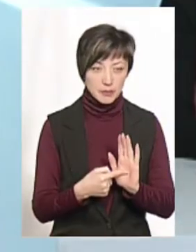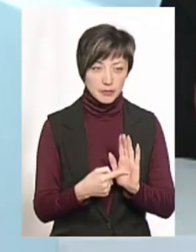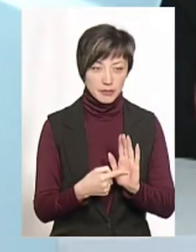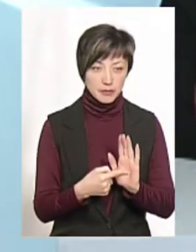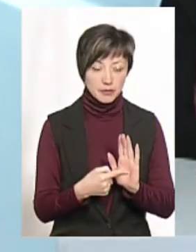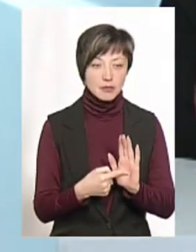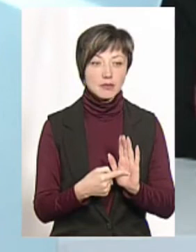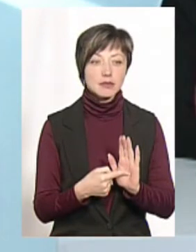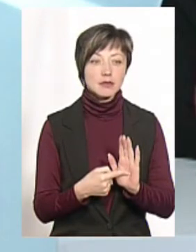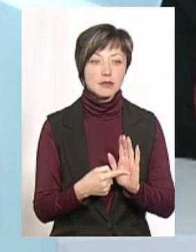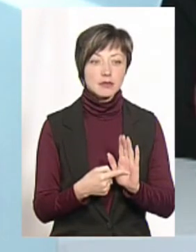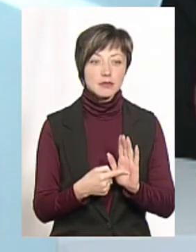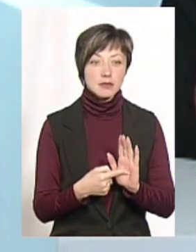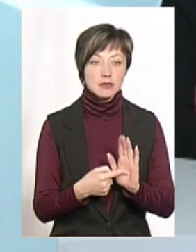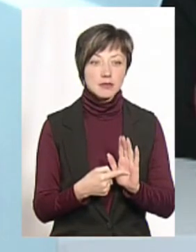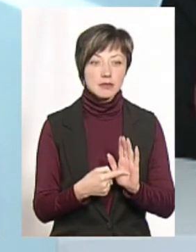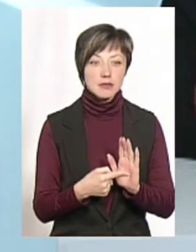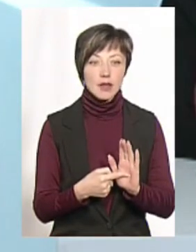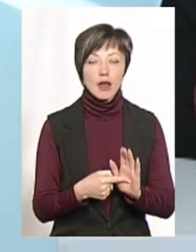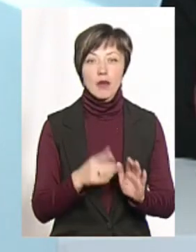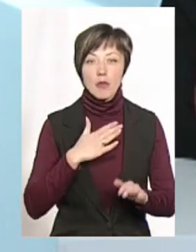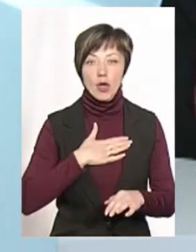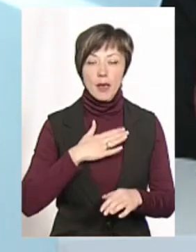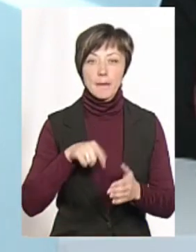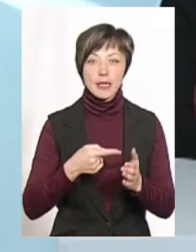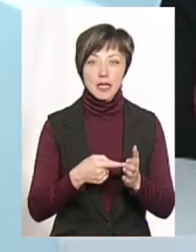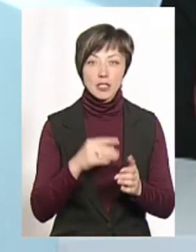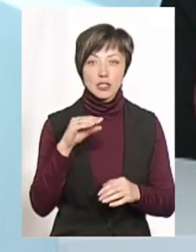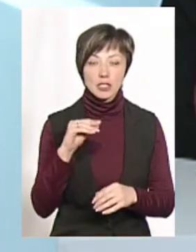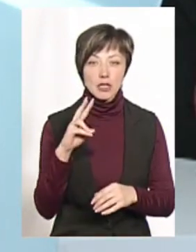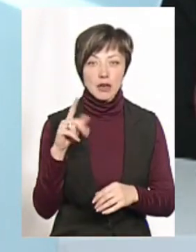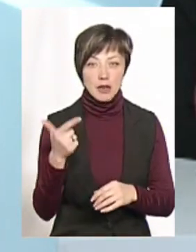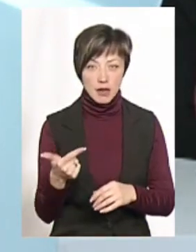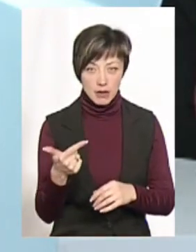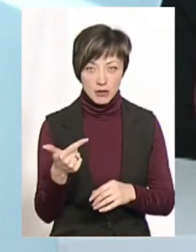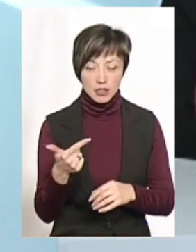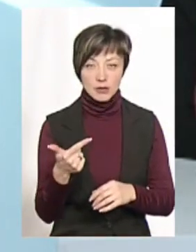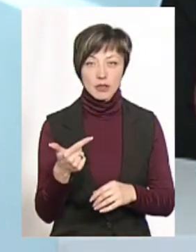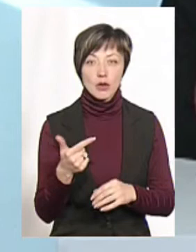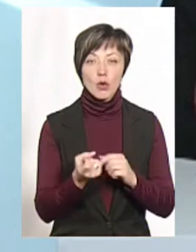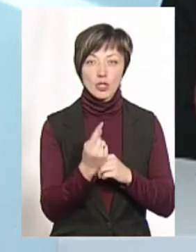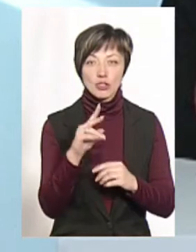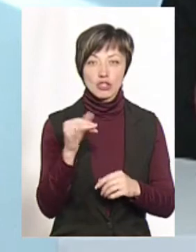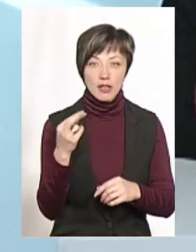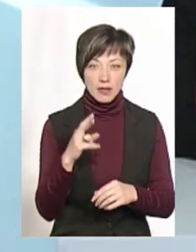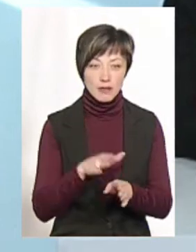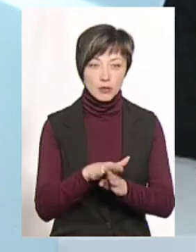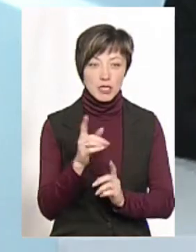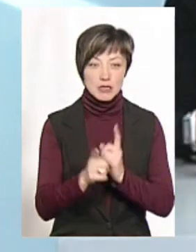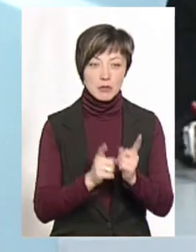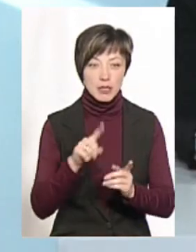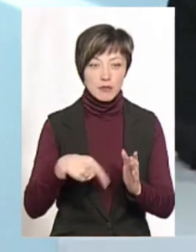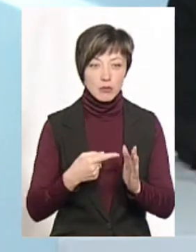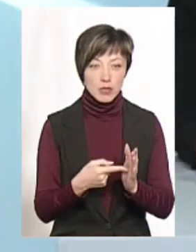стосується реформування житлово-комунального господарства Хмельницького. З 11 червня у нас відбулися зміни в